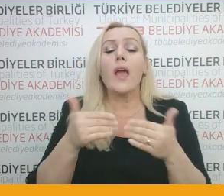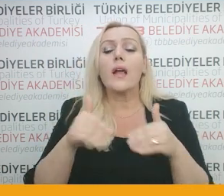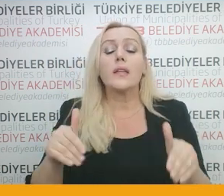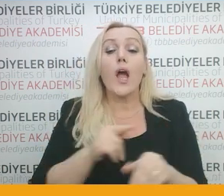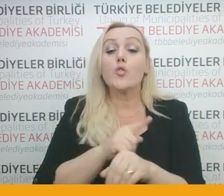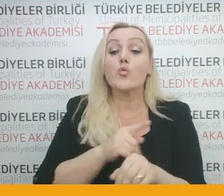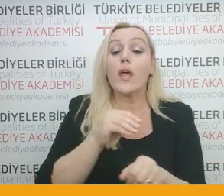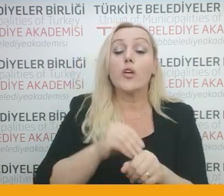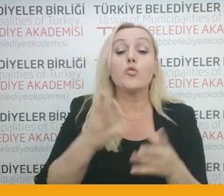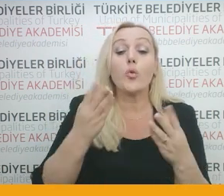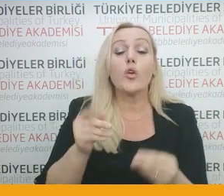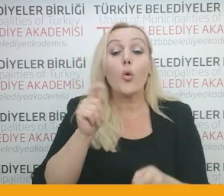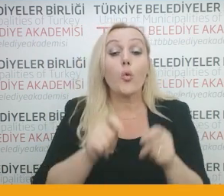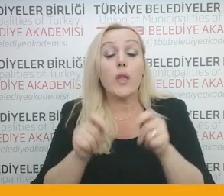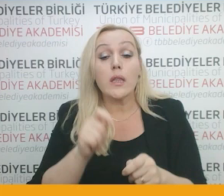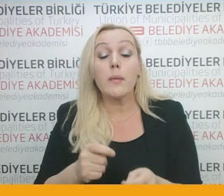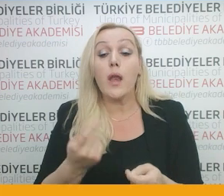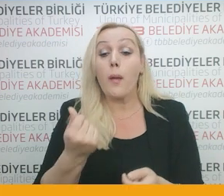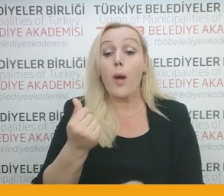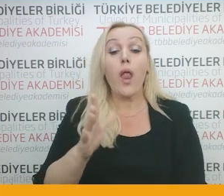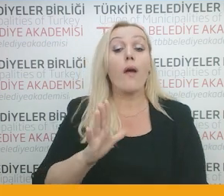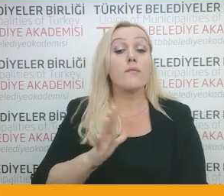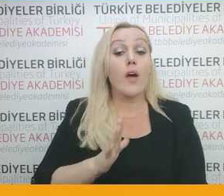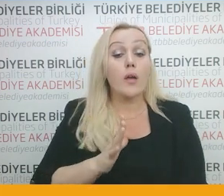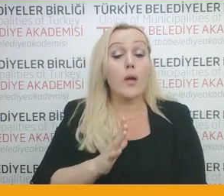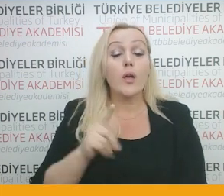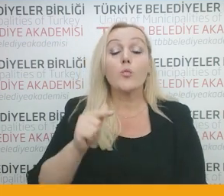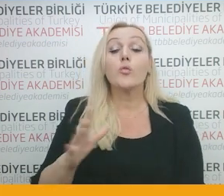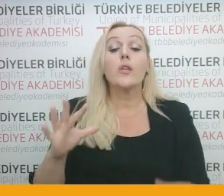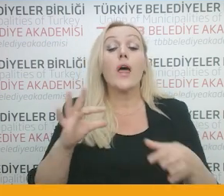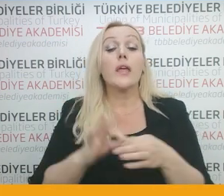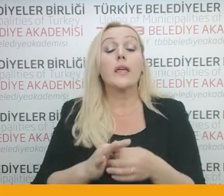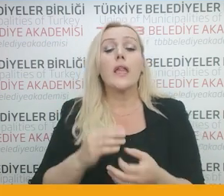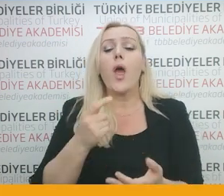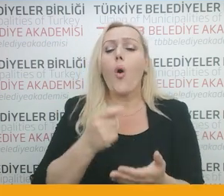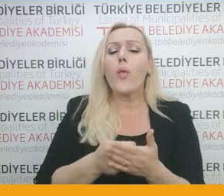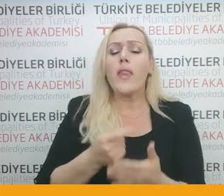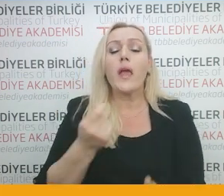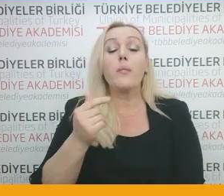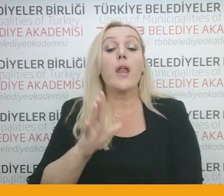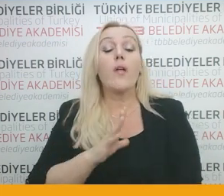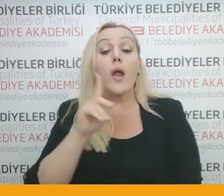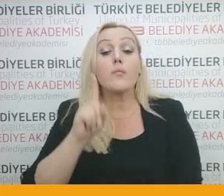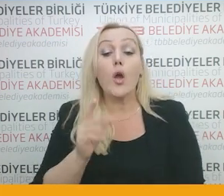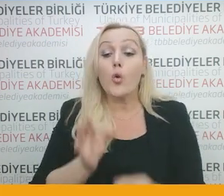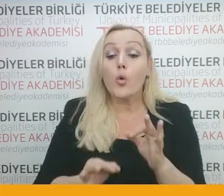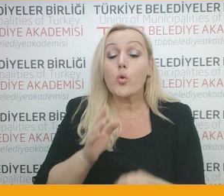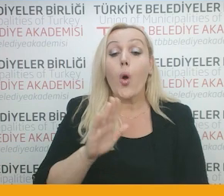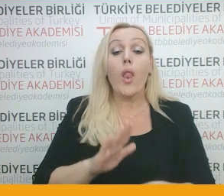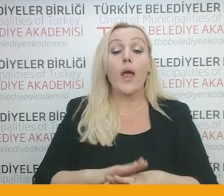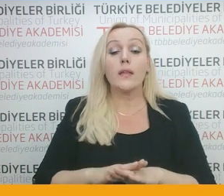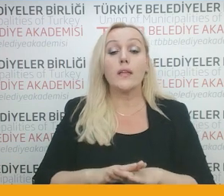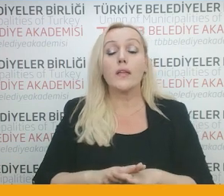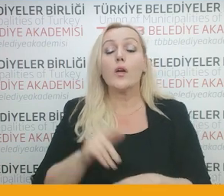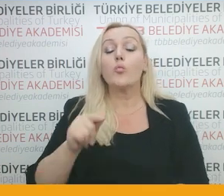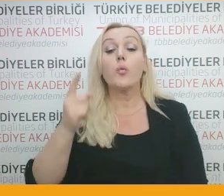gerçekleşecek, kullanılabilir ödeneği var mı? Bütçede bu konuda ödenek ayrılmış mı? Bu kontrol edilir. Harcama talimatında olması